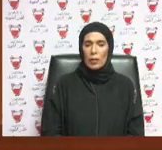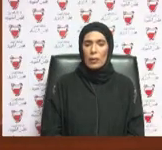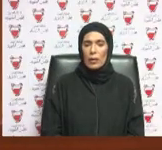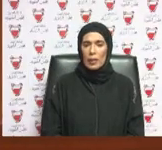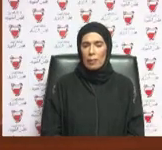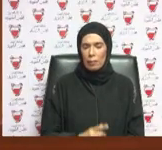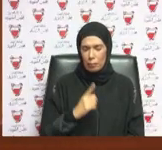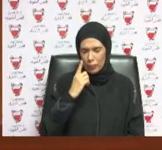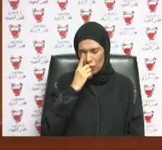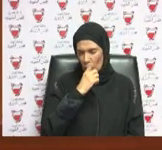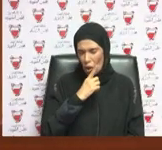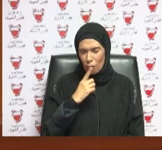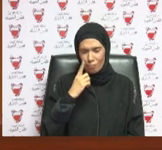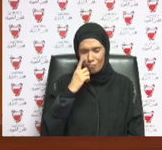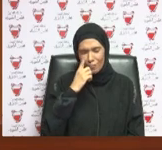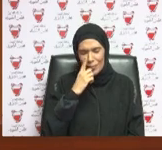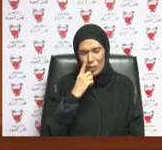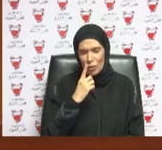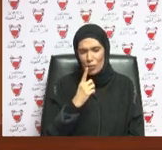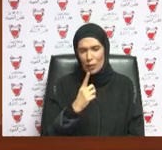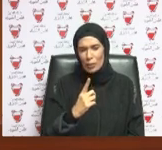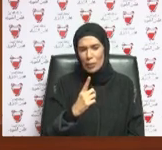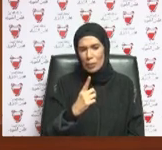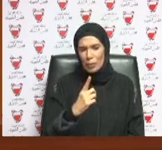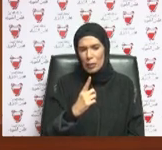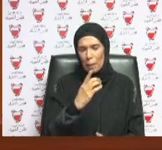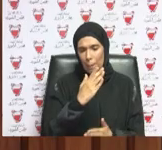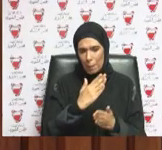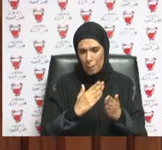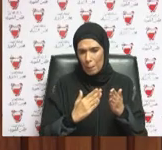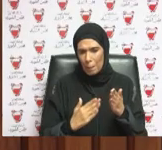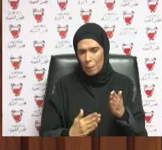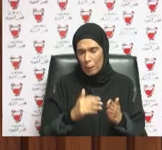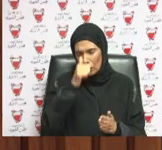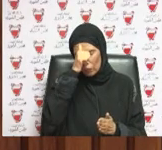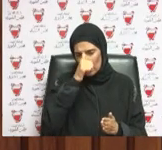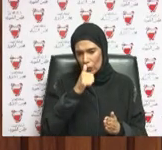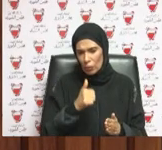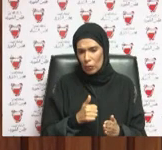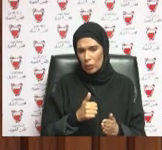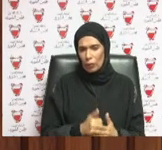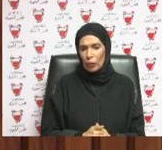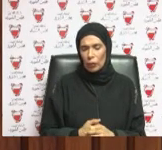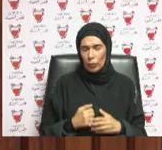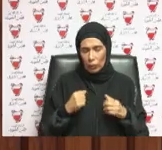الأسى والحزن اللي شفناها وتناقلناها كانت جزء فعلا من اليوم اللي احنا عشنا فيه وتفاعلنا فيه، وكان ودنا